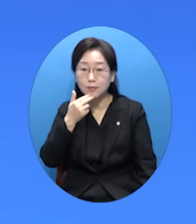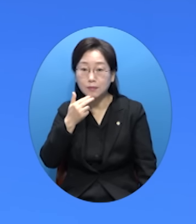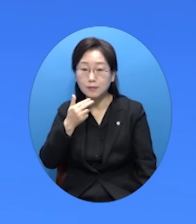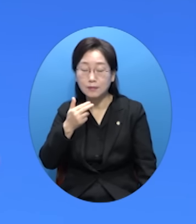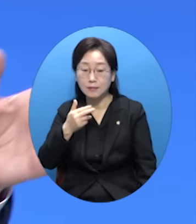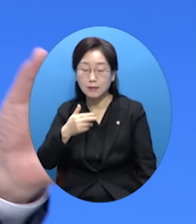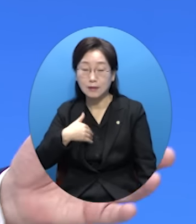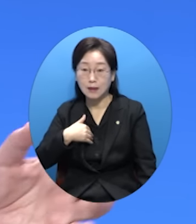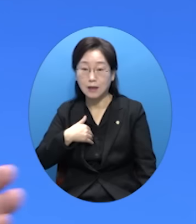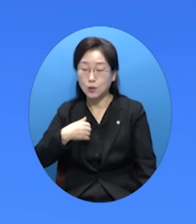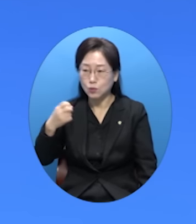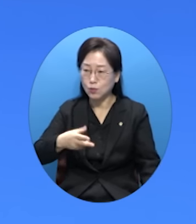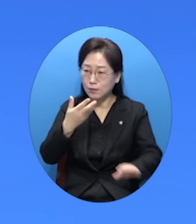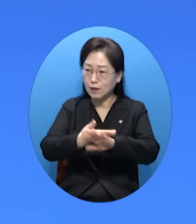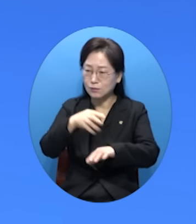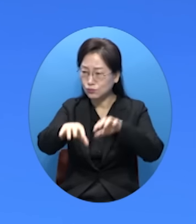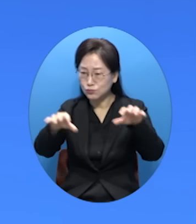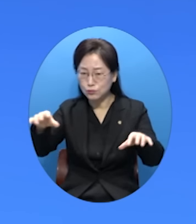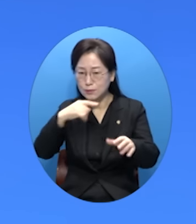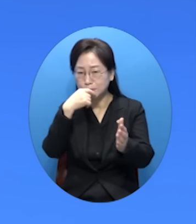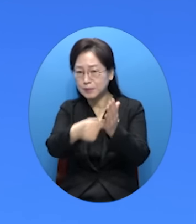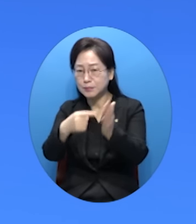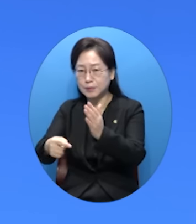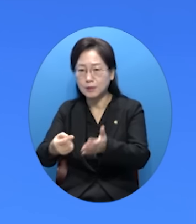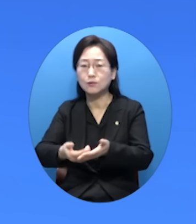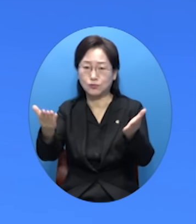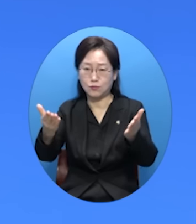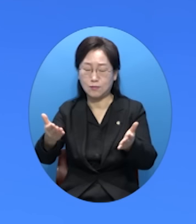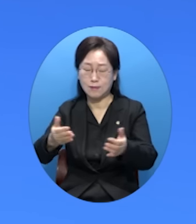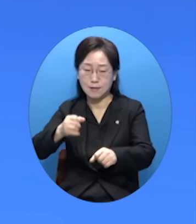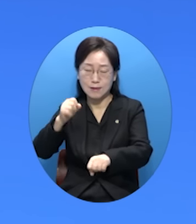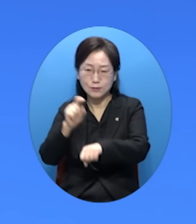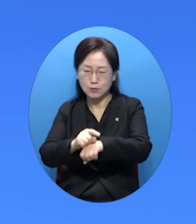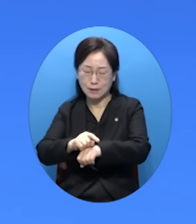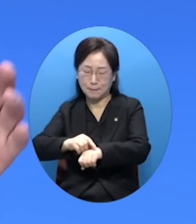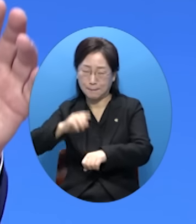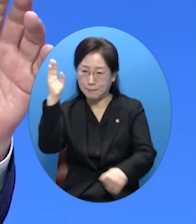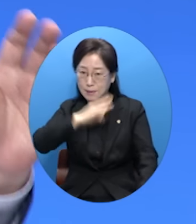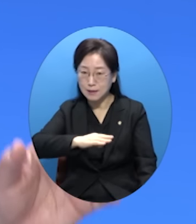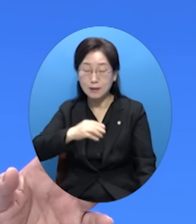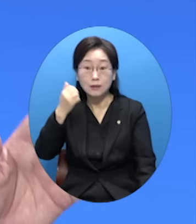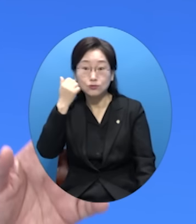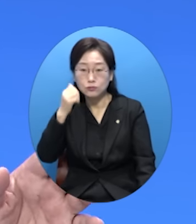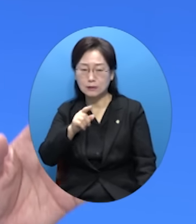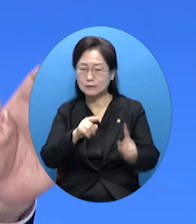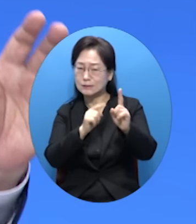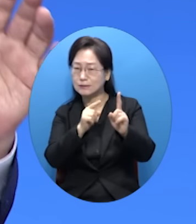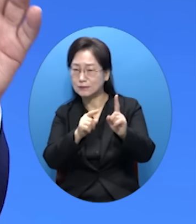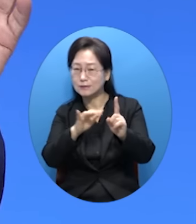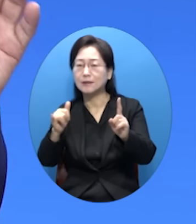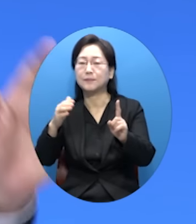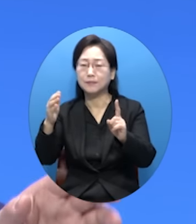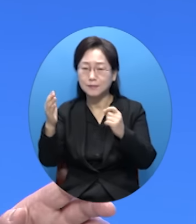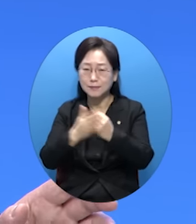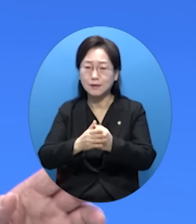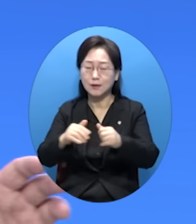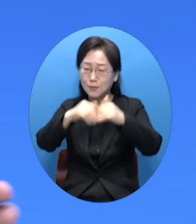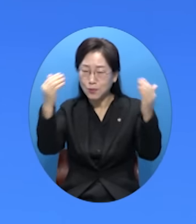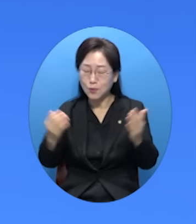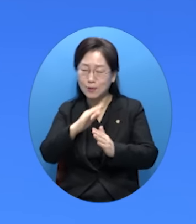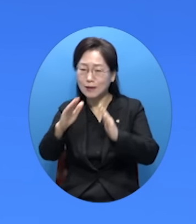나뿐 아니라 주변에는 모든 사람들에게 피해를 줍니다. 아주 성격이 못된 사람이 있어요. 그분 그 한 사람 때문에 온